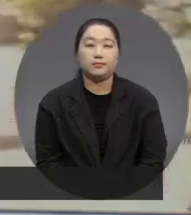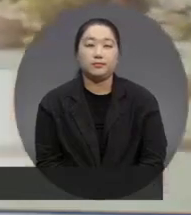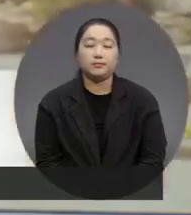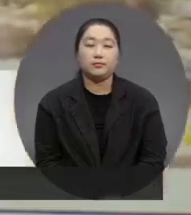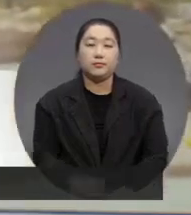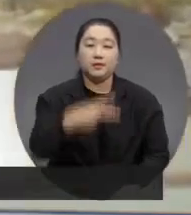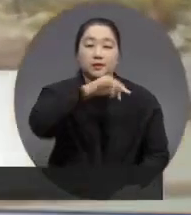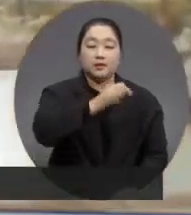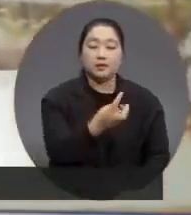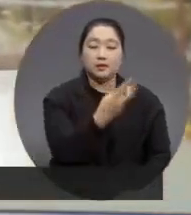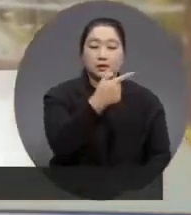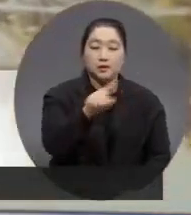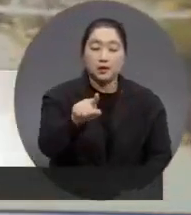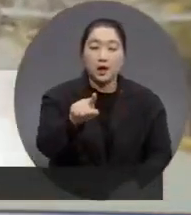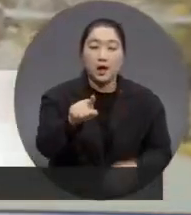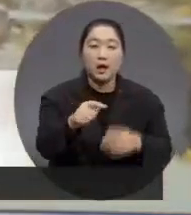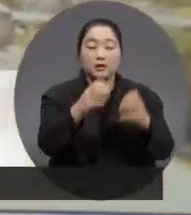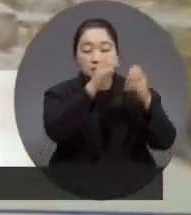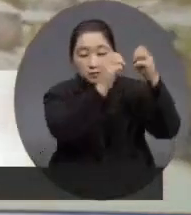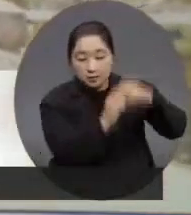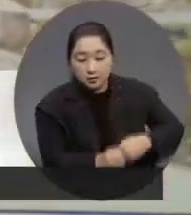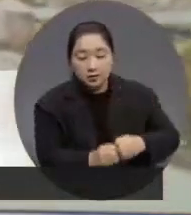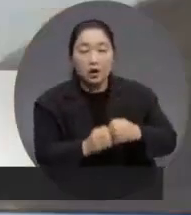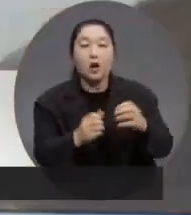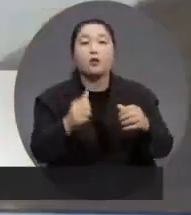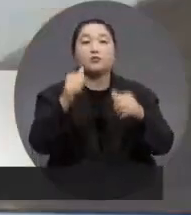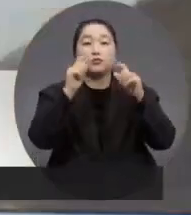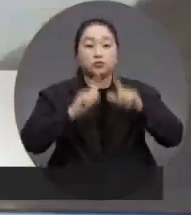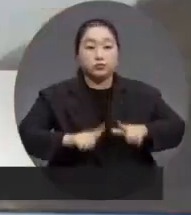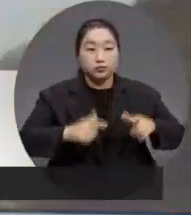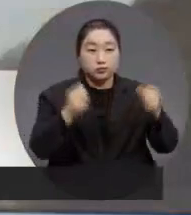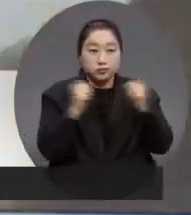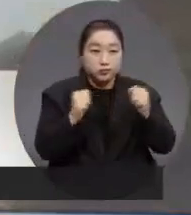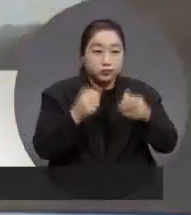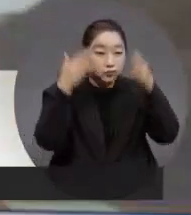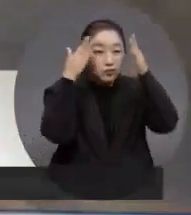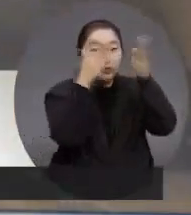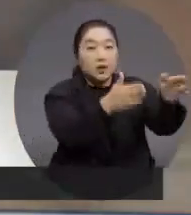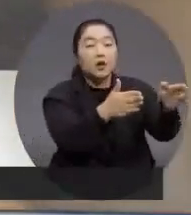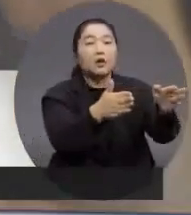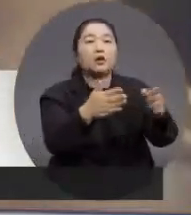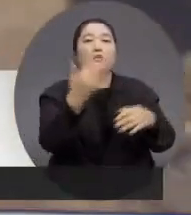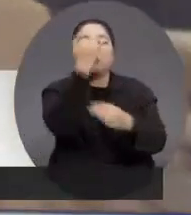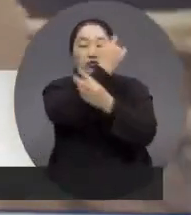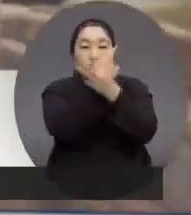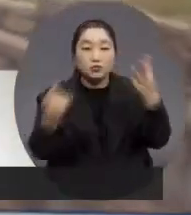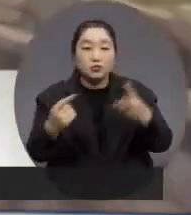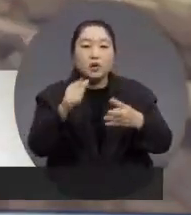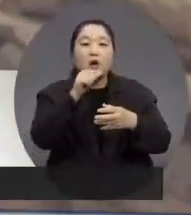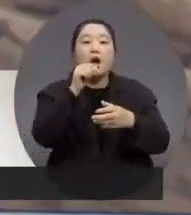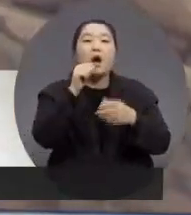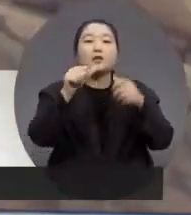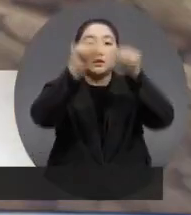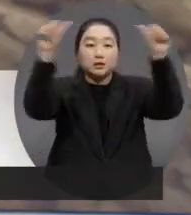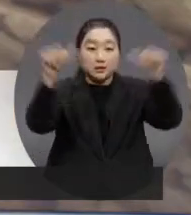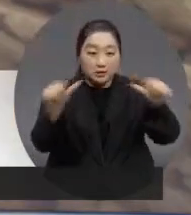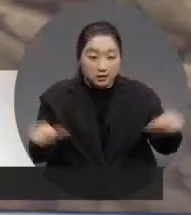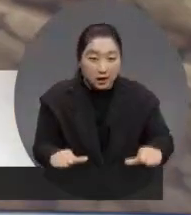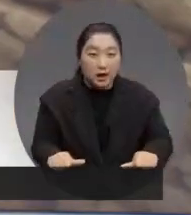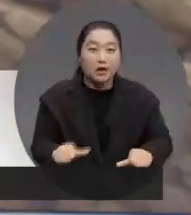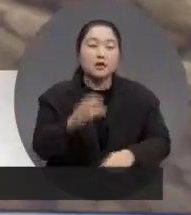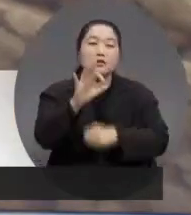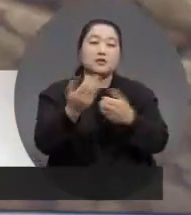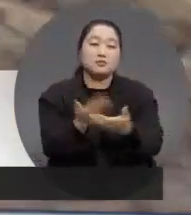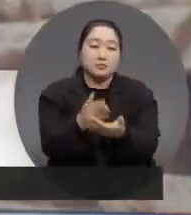신라 마이태자 전설과 또 북쪽을 바라보는 불상으로 유명한 충주 미륵리 석조열의 입상이 10년 가까운